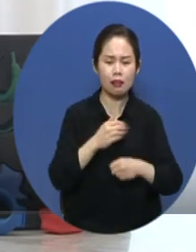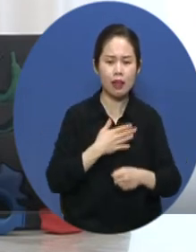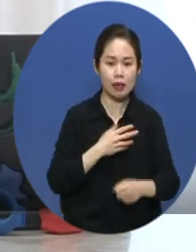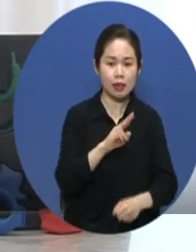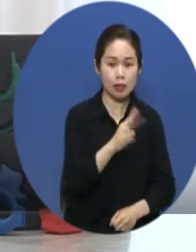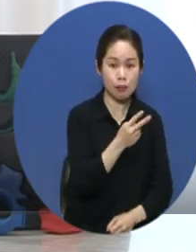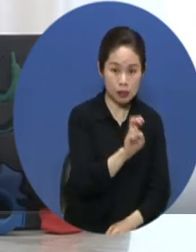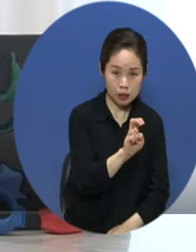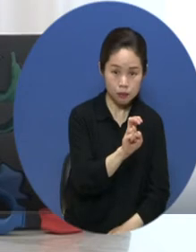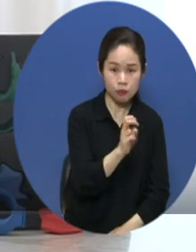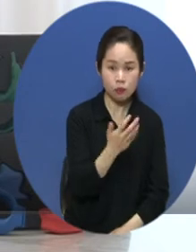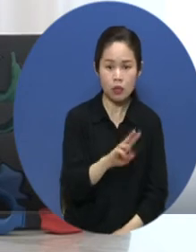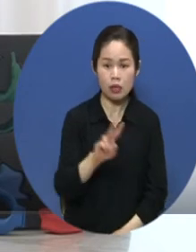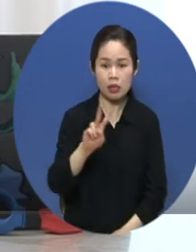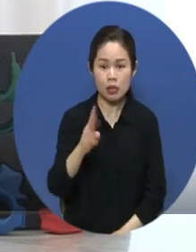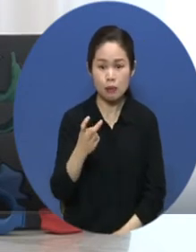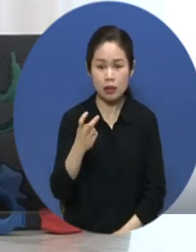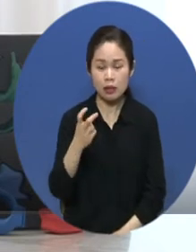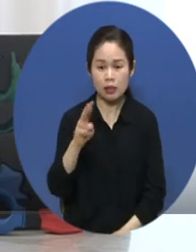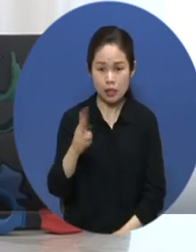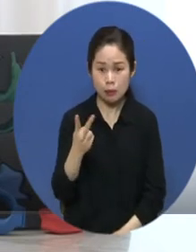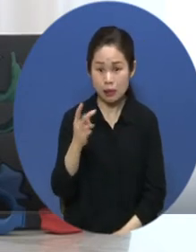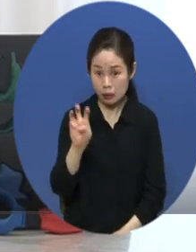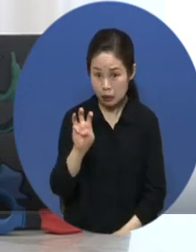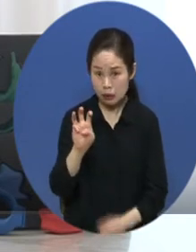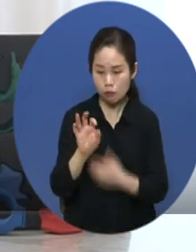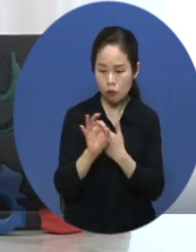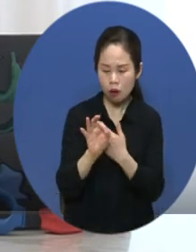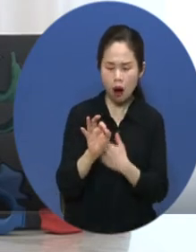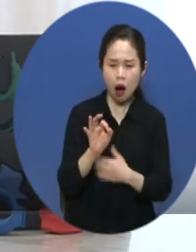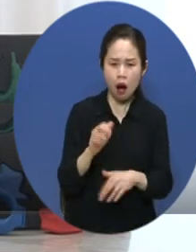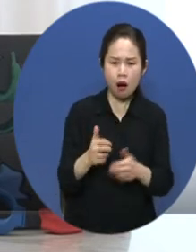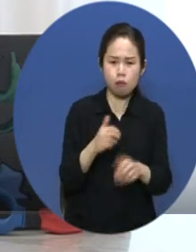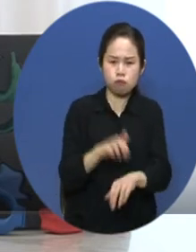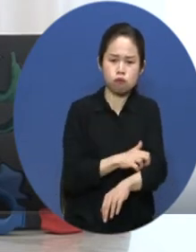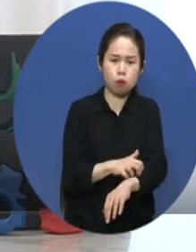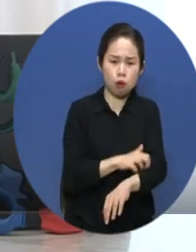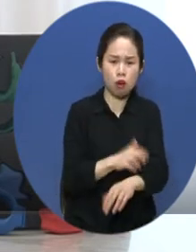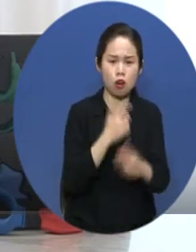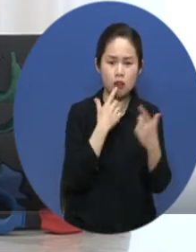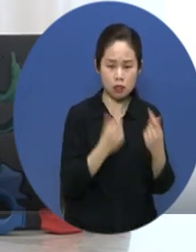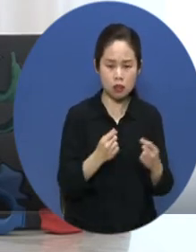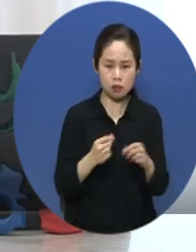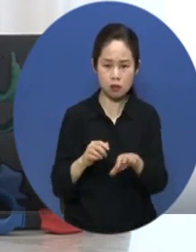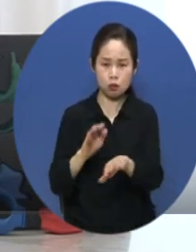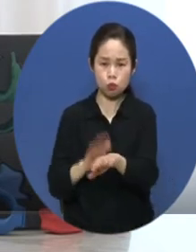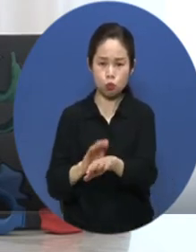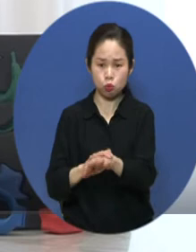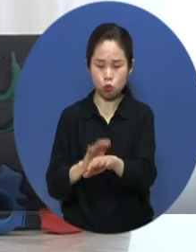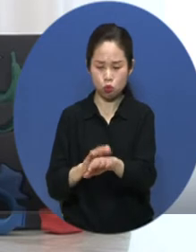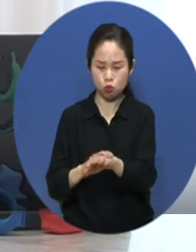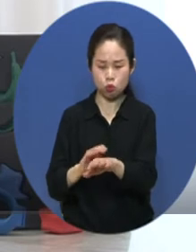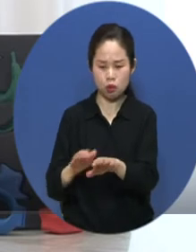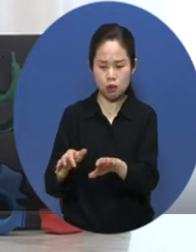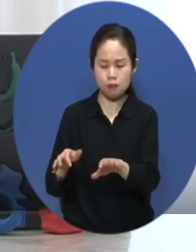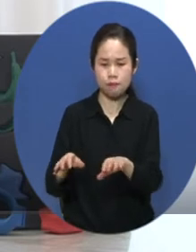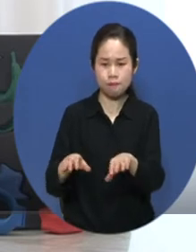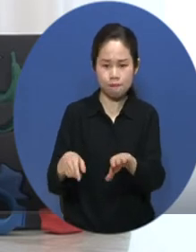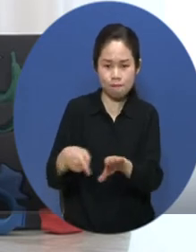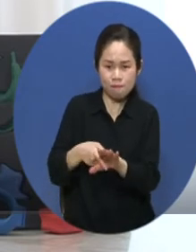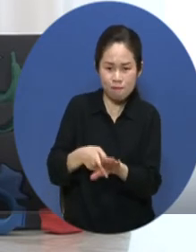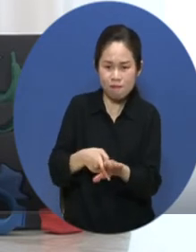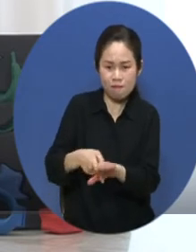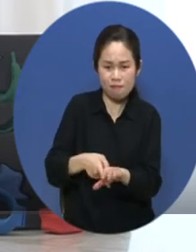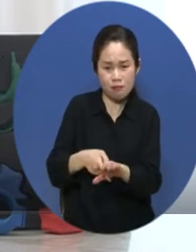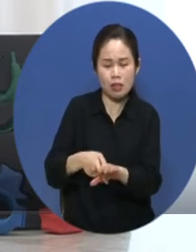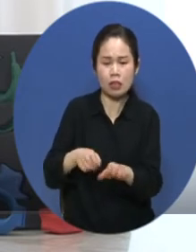경우도 마찬가지인 것 같아요. 되게 손은 발보다 되게 예민한 부분인데 뭐 몇 미리만 틀려도 장시간 사용하면 되게 불편하거든요.